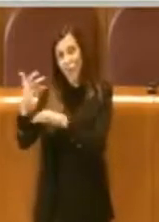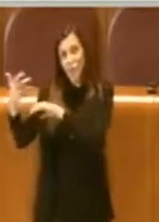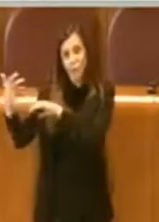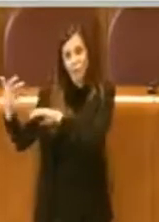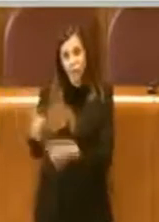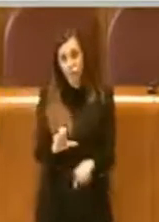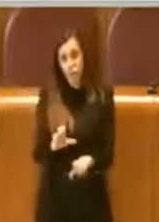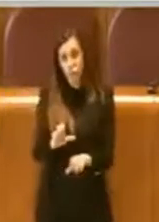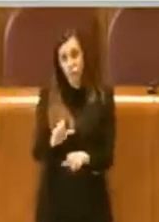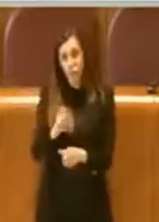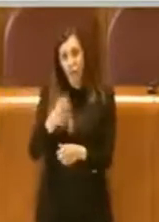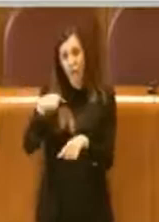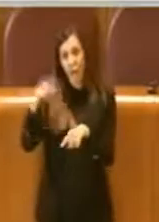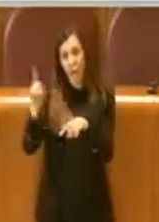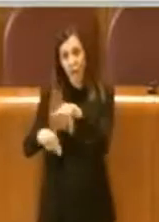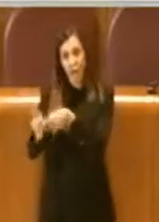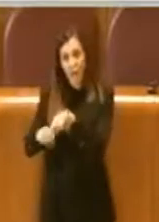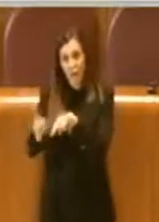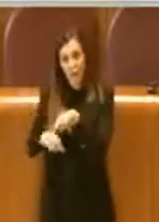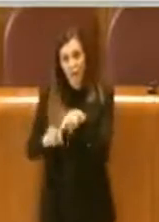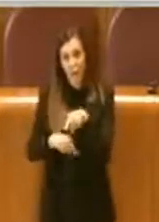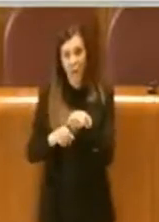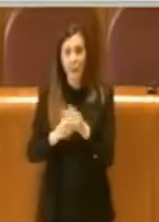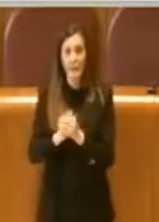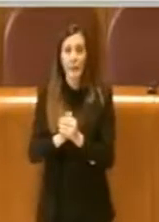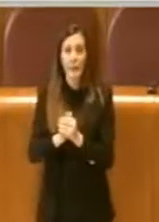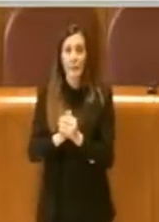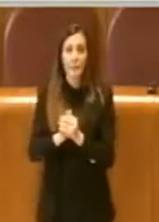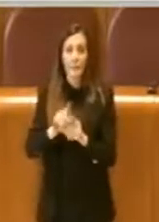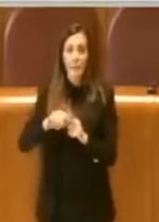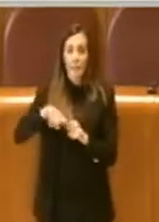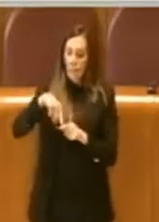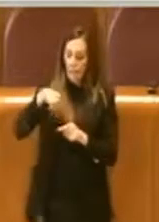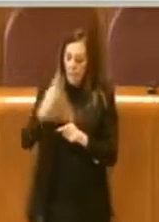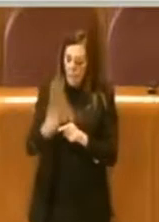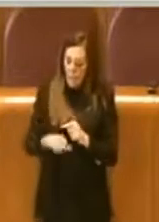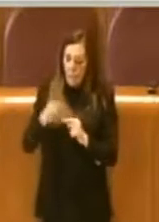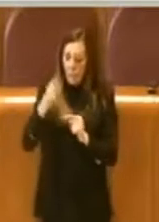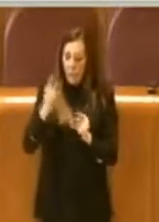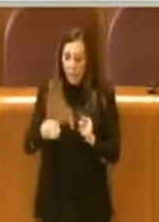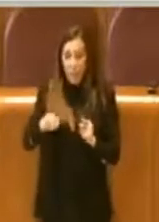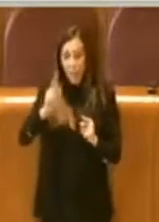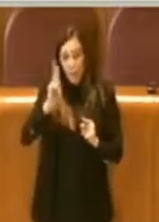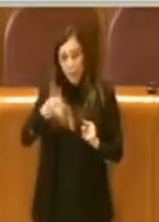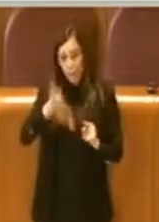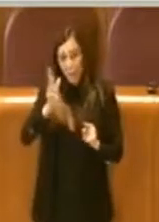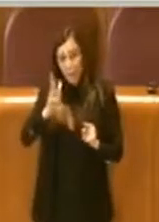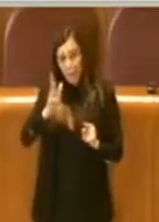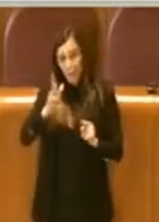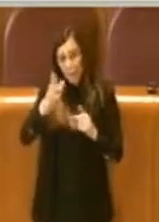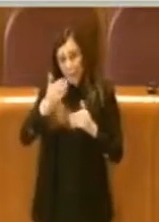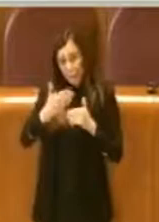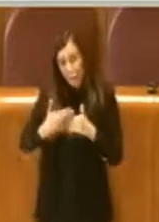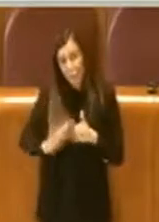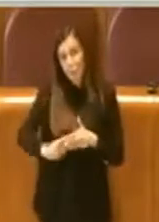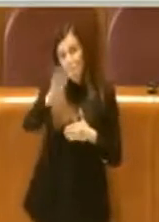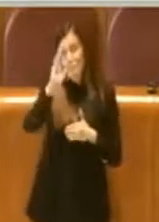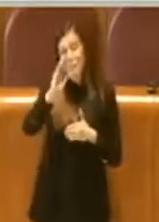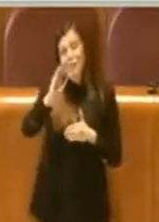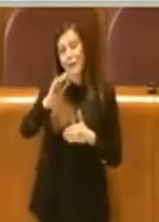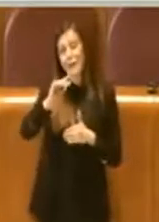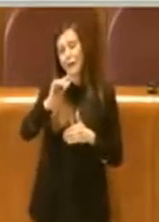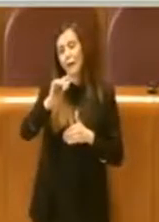Poi, da qui in poi, dopo questi anni, si è cambiato andamento e, nonostante i